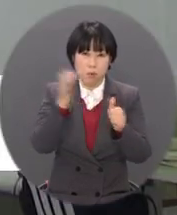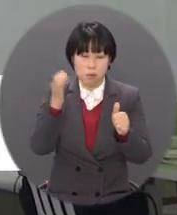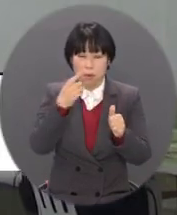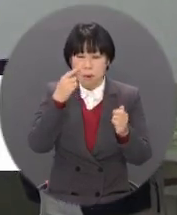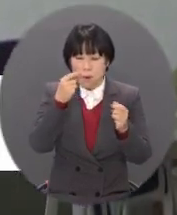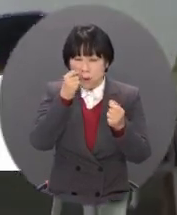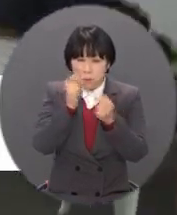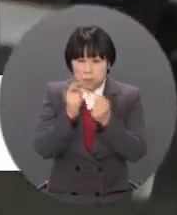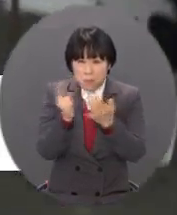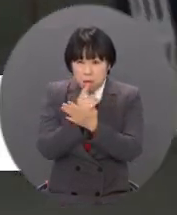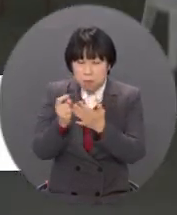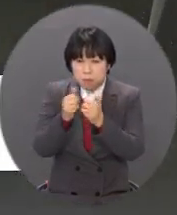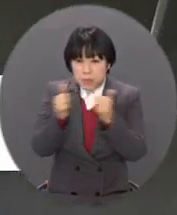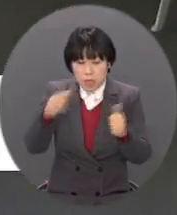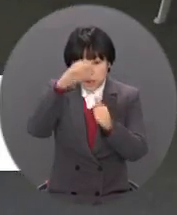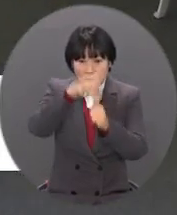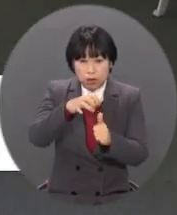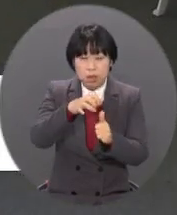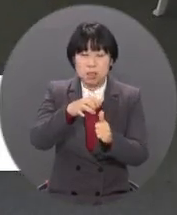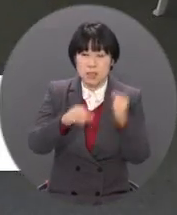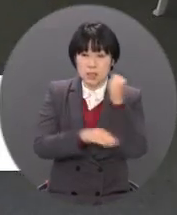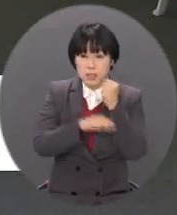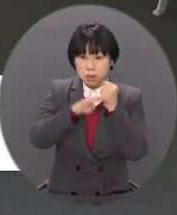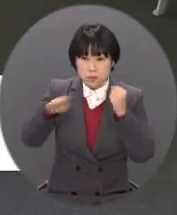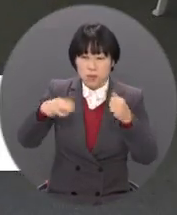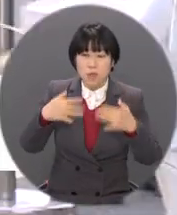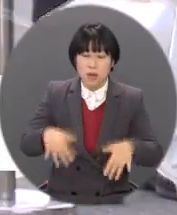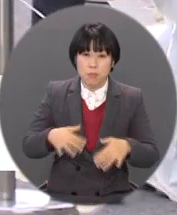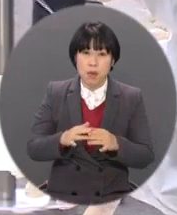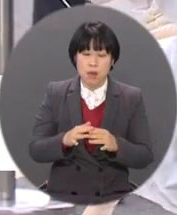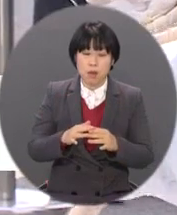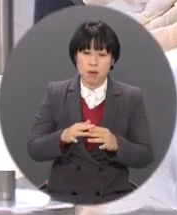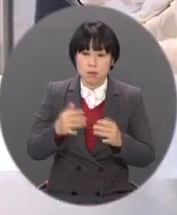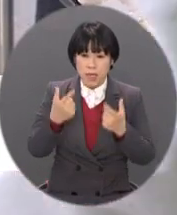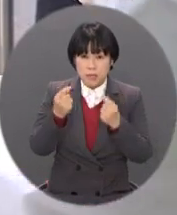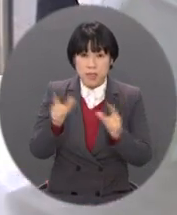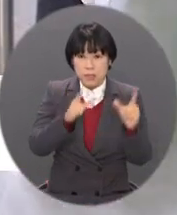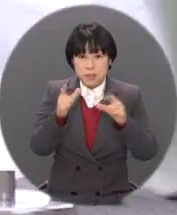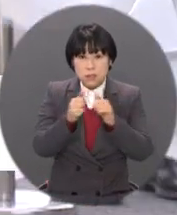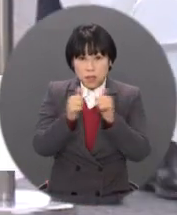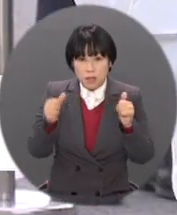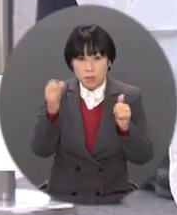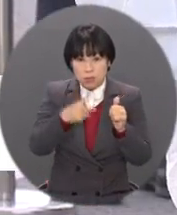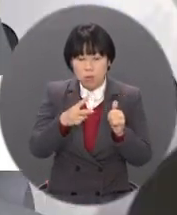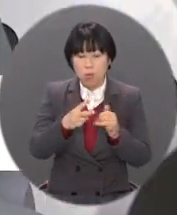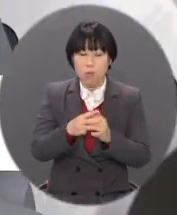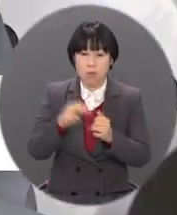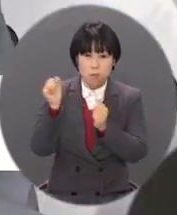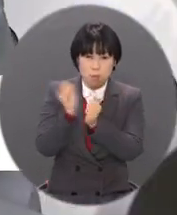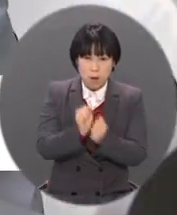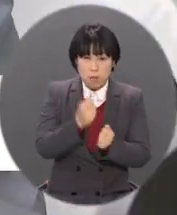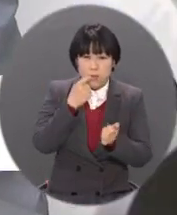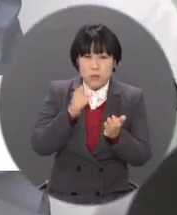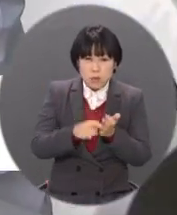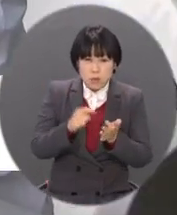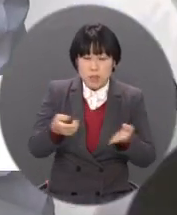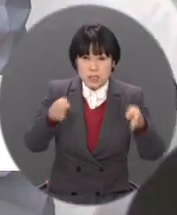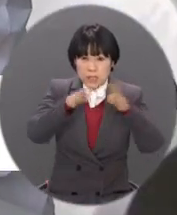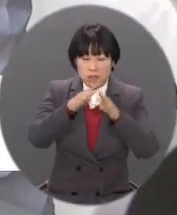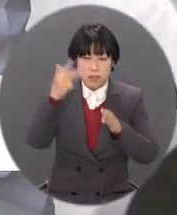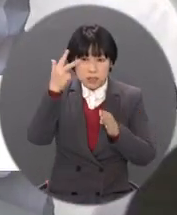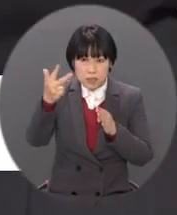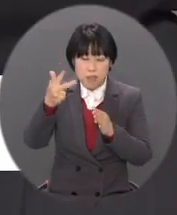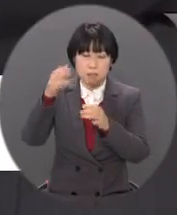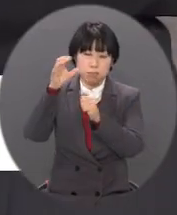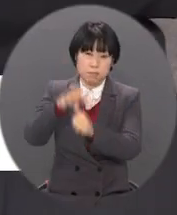접촉자의 격리 기준도 완화됐습니다. 앞으로 동거인 중 접종비 완료자와 감염 취약시설 내 밀접 접촉자만 7일간